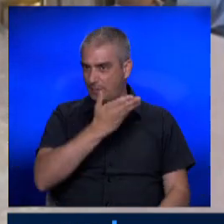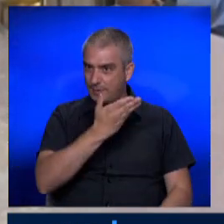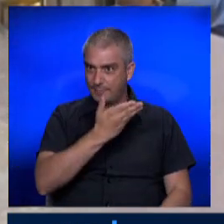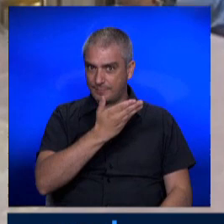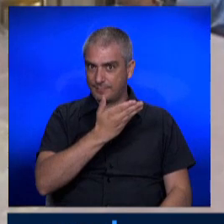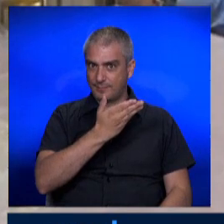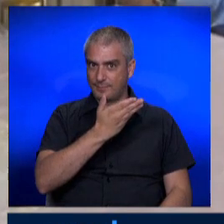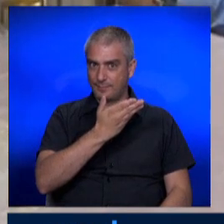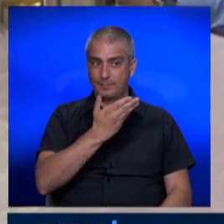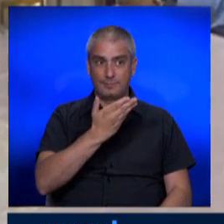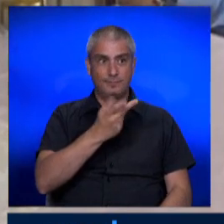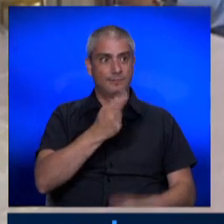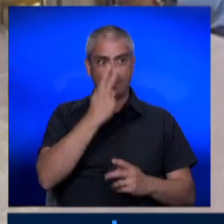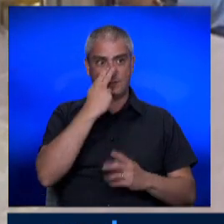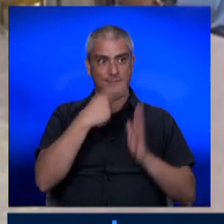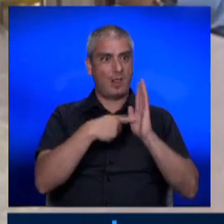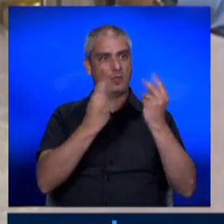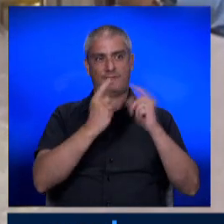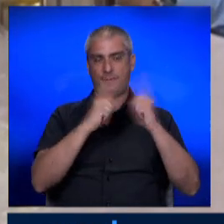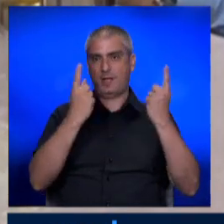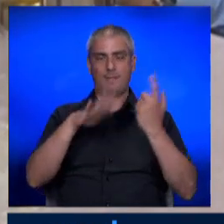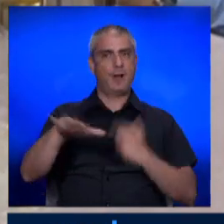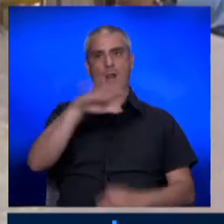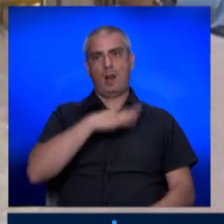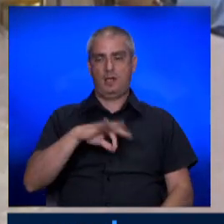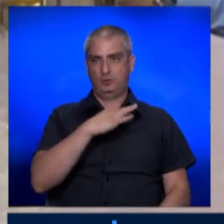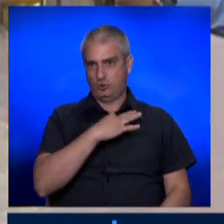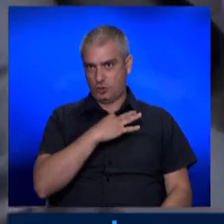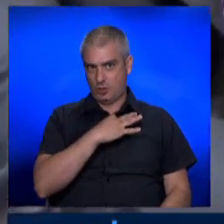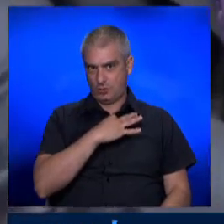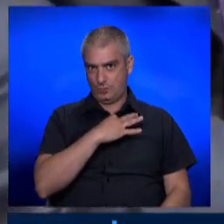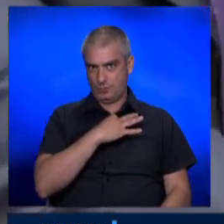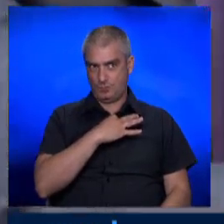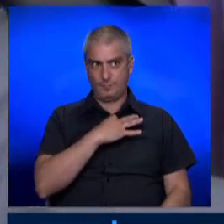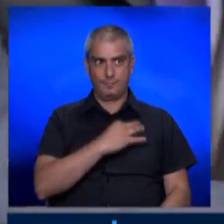Brotherhood is trying to show in our part of the world.